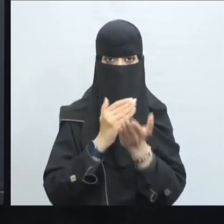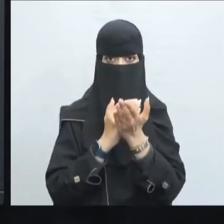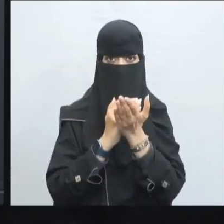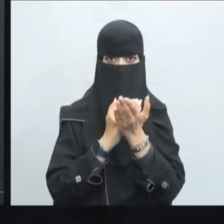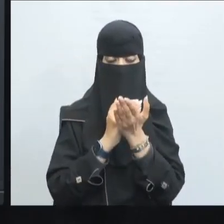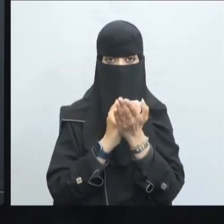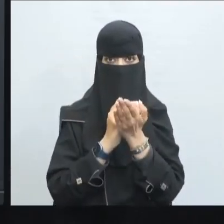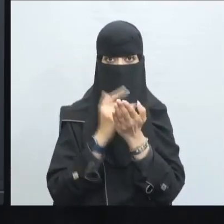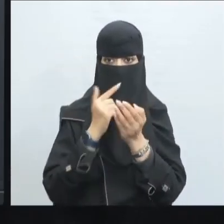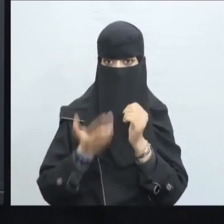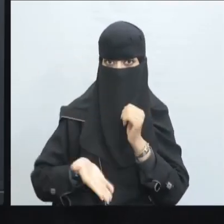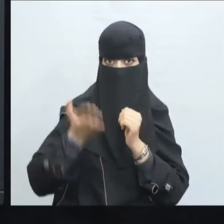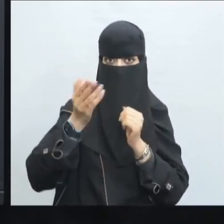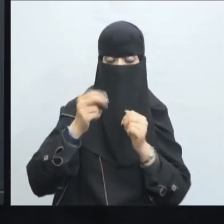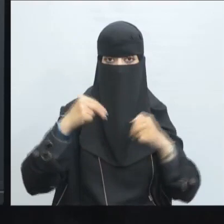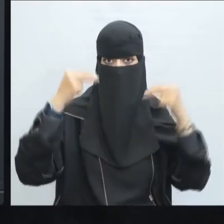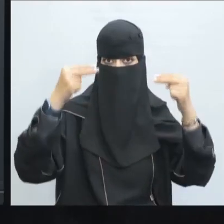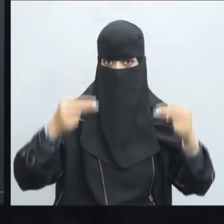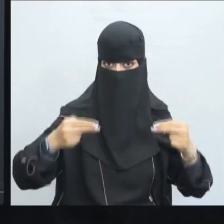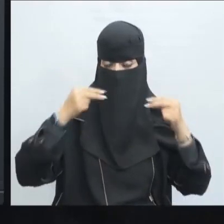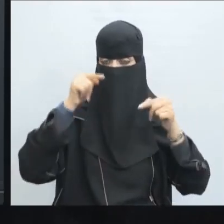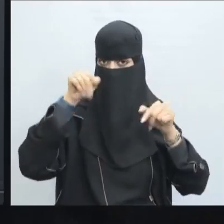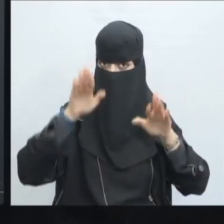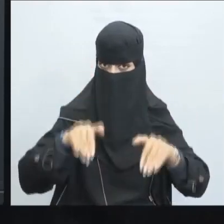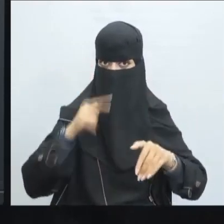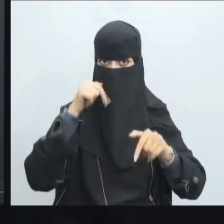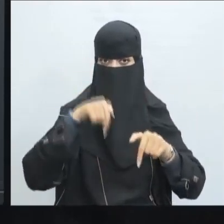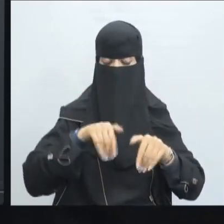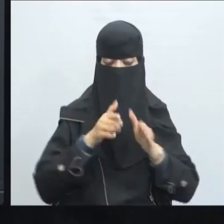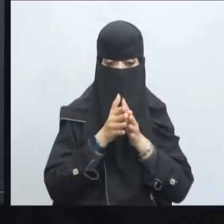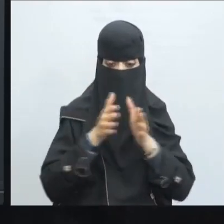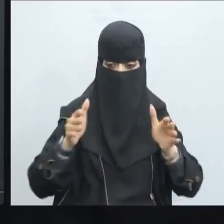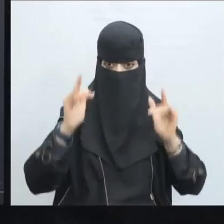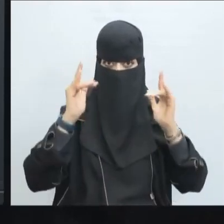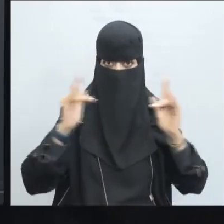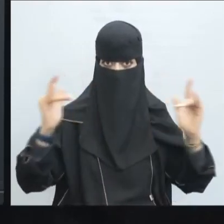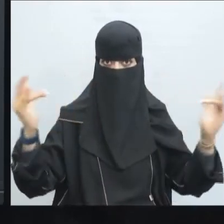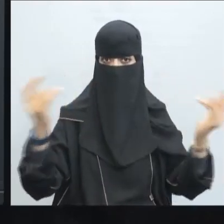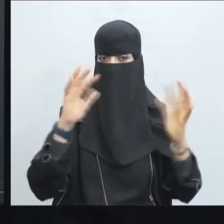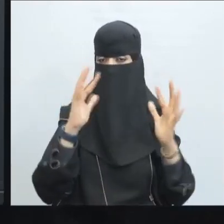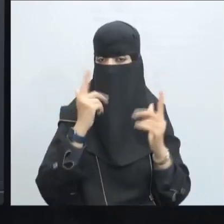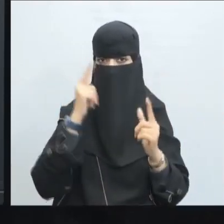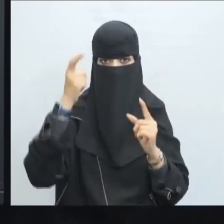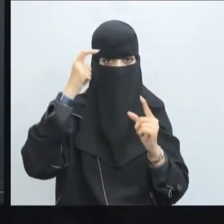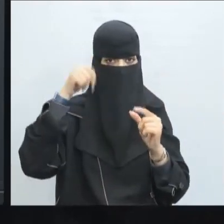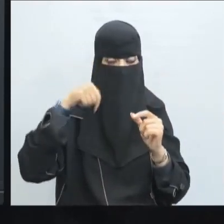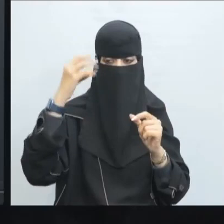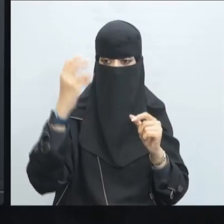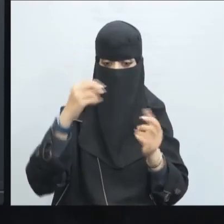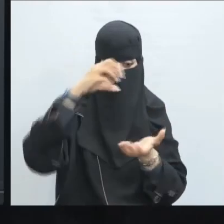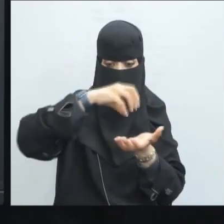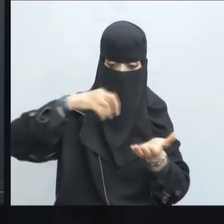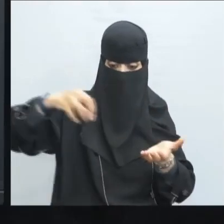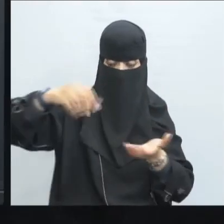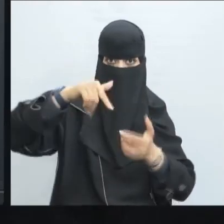او قامه فعاليه هي ايضا تضع طاقه تضع كراسي كيف قدرت عدد هذه القاعات او هذه